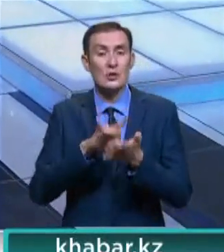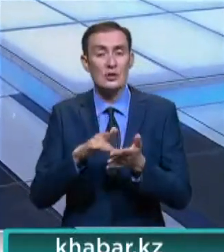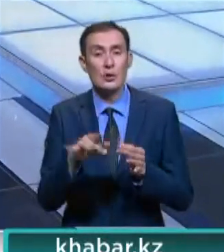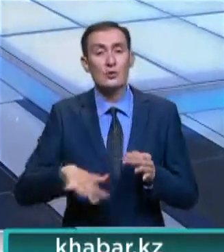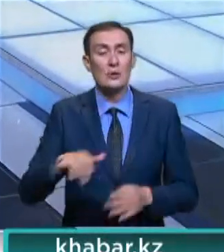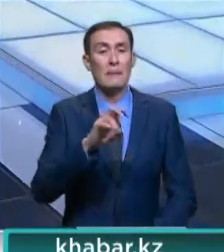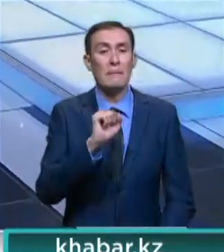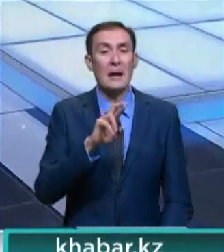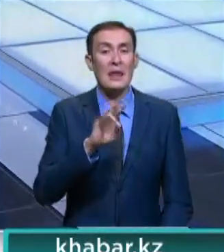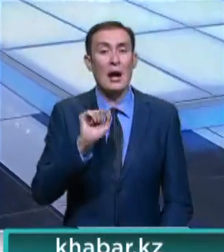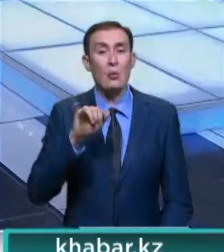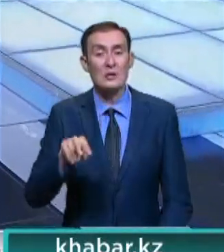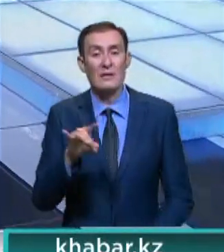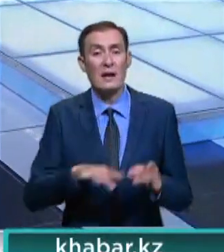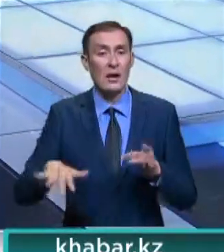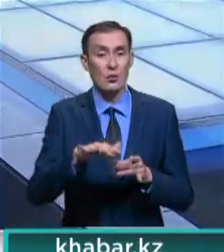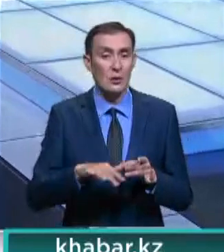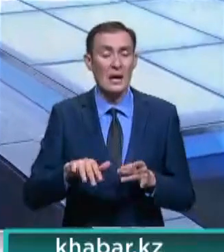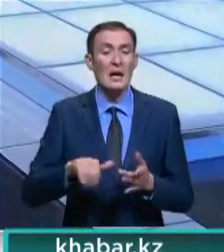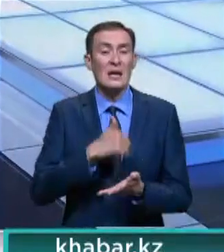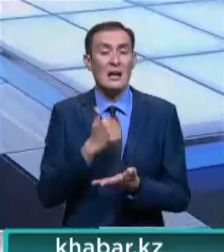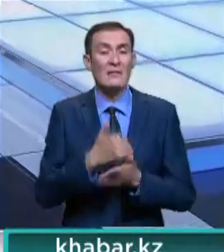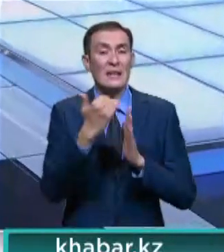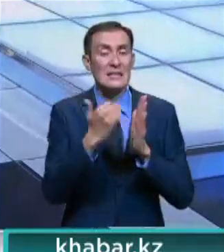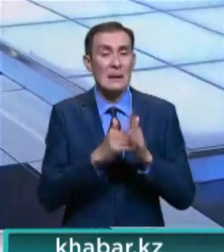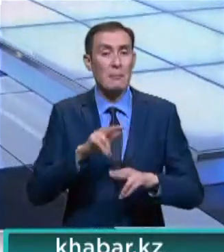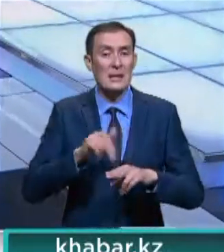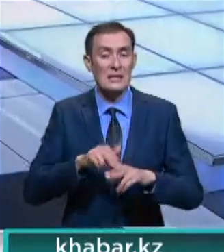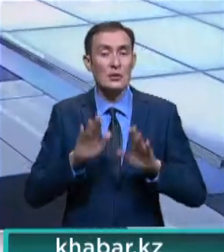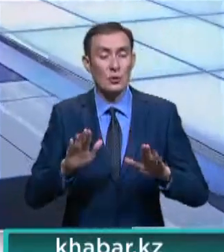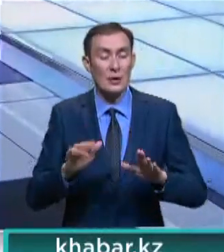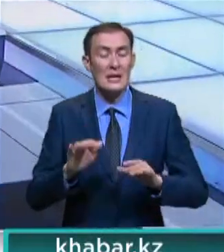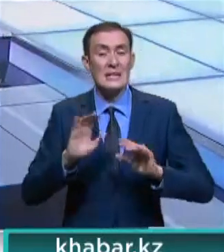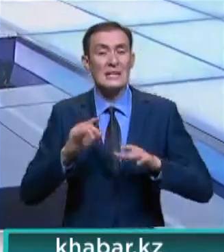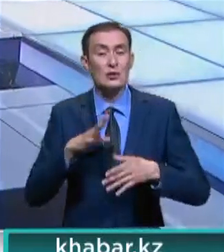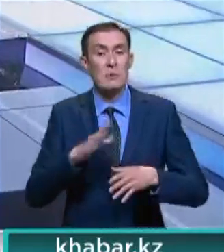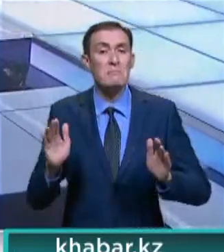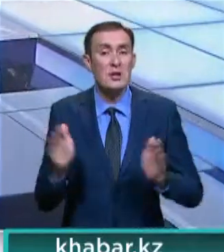зоне Баянаульского района. Главная цель полицейских не только